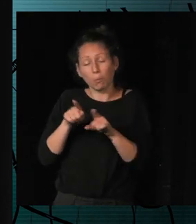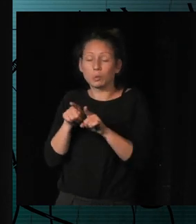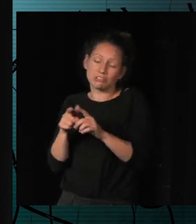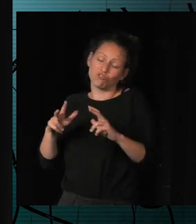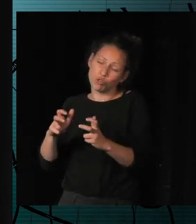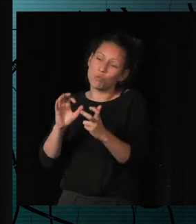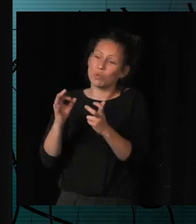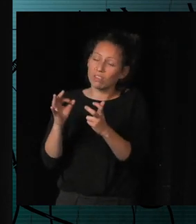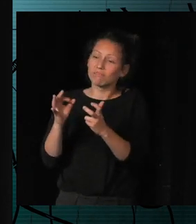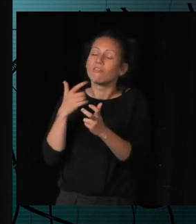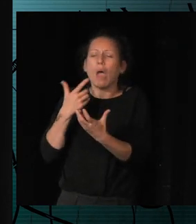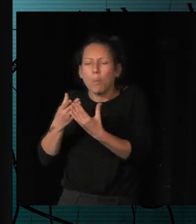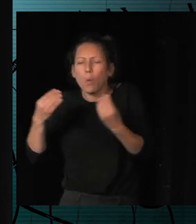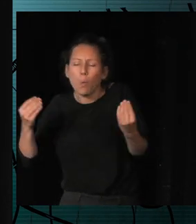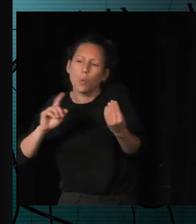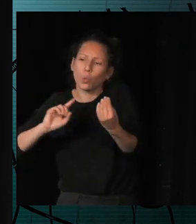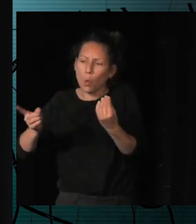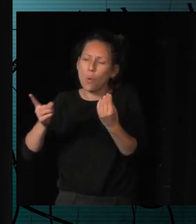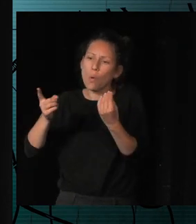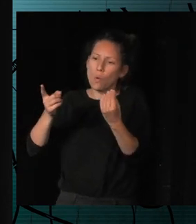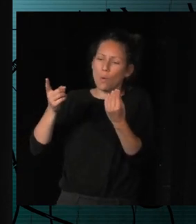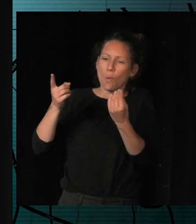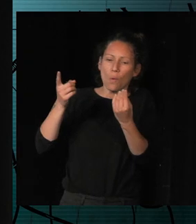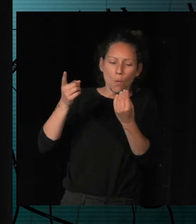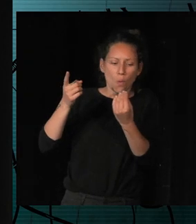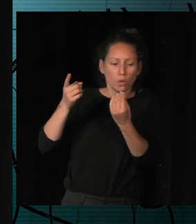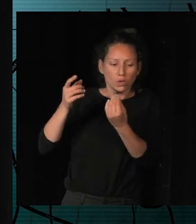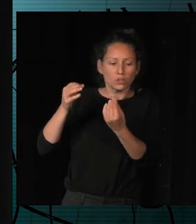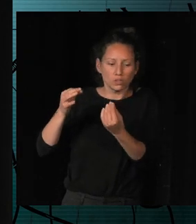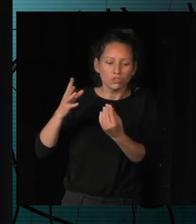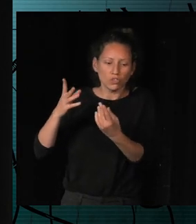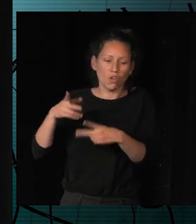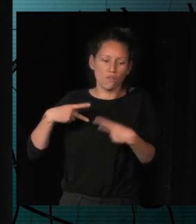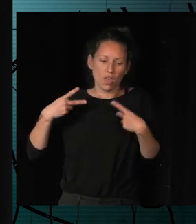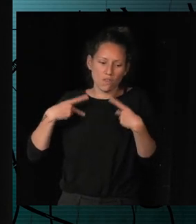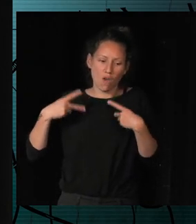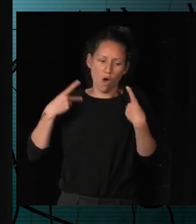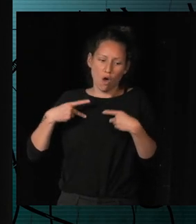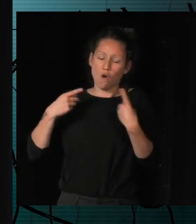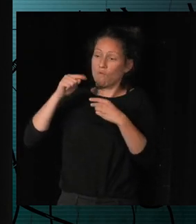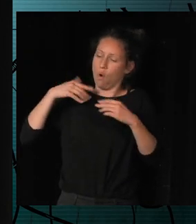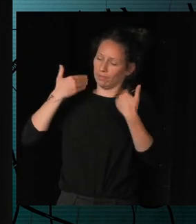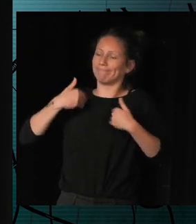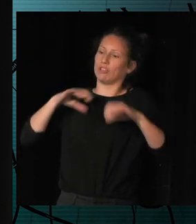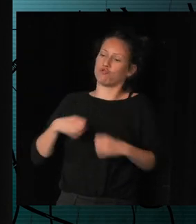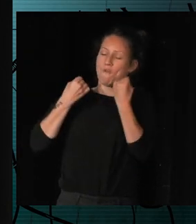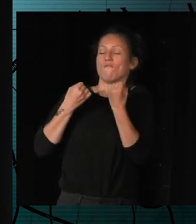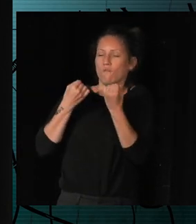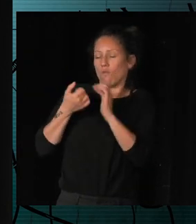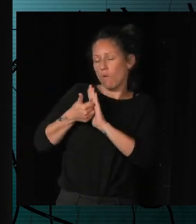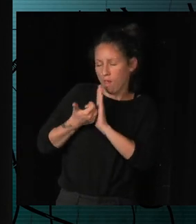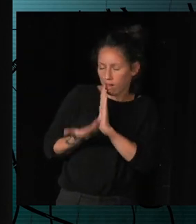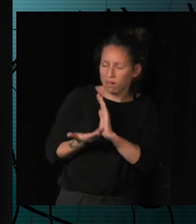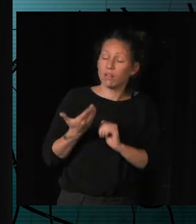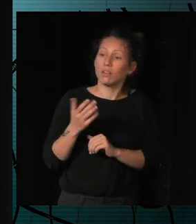énormément à des survival horreur c'est toujours un truc que j'ai kiffé et justement comme en fait je pense que j'ai toujours aimé avoir peur et du coup la peur que tu as devant un jeu vidéo